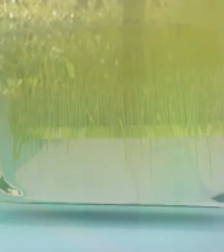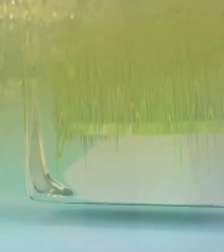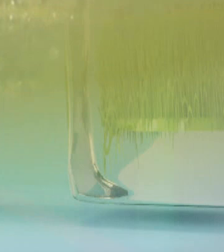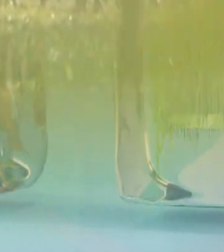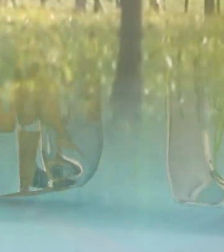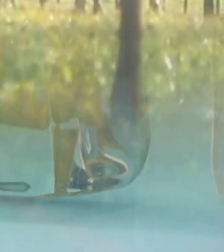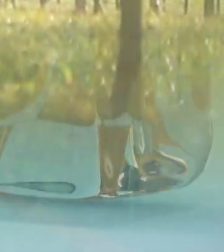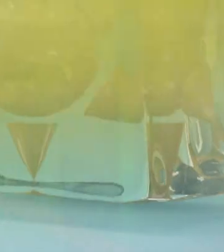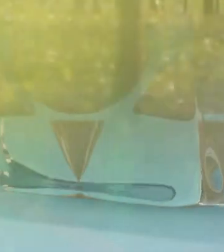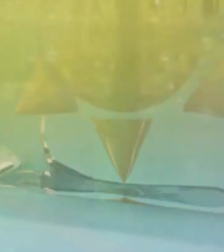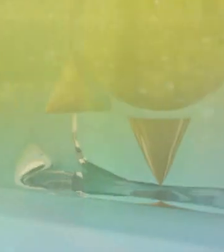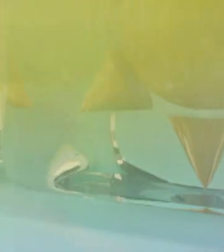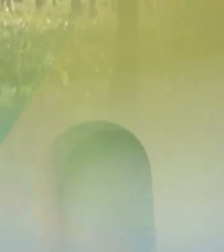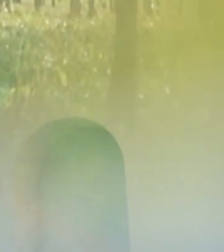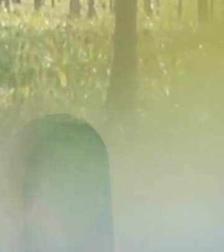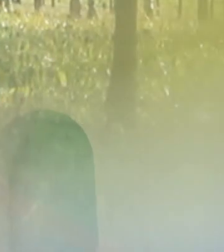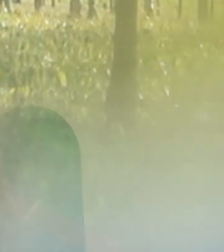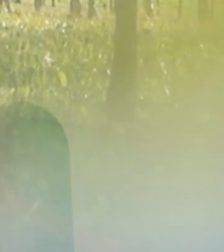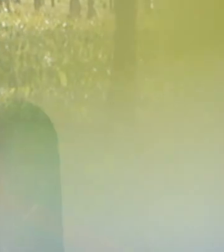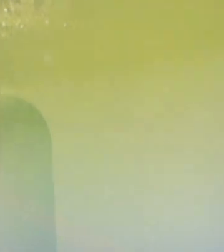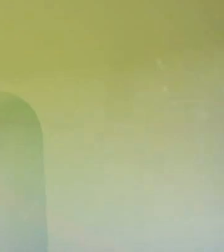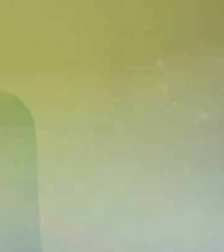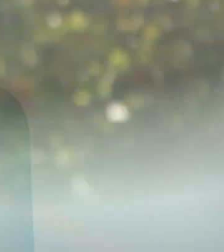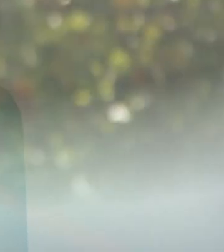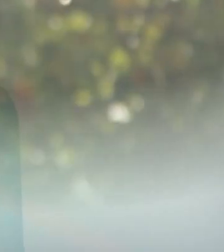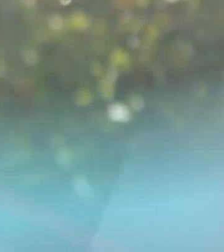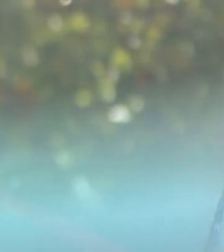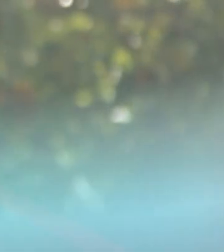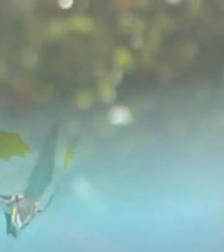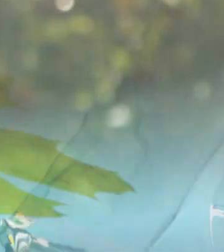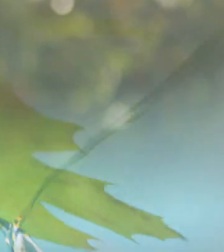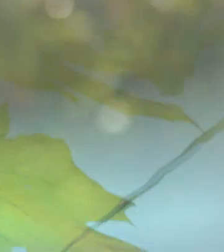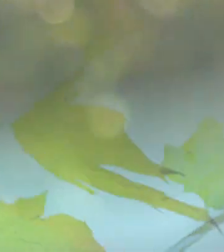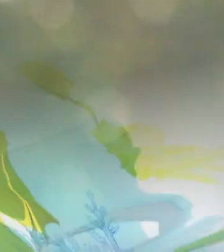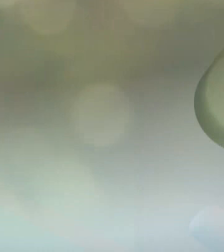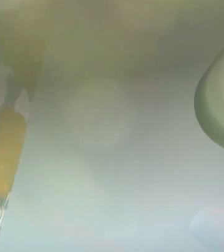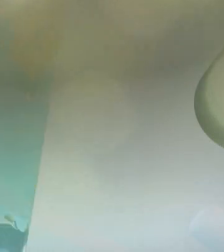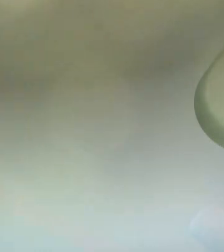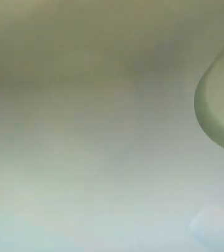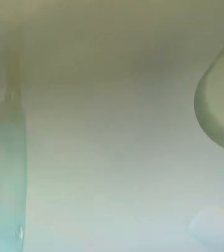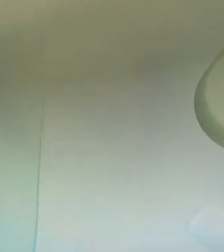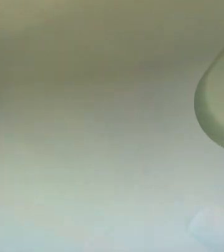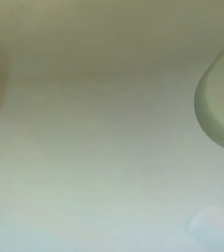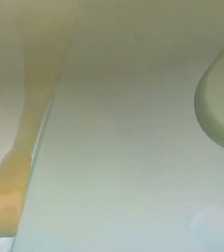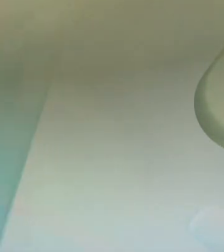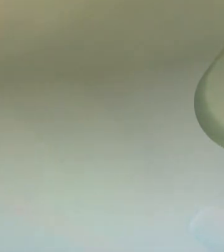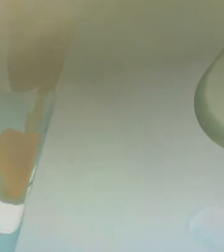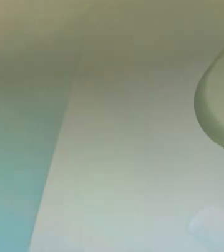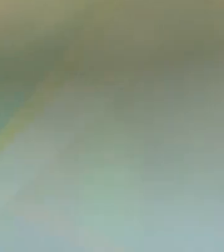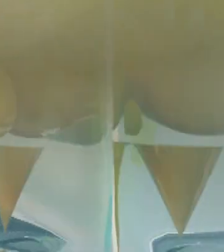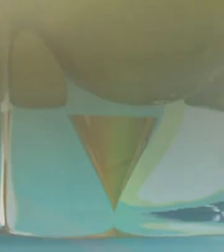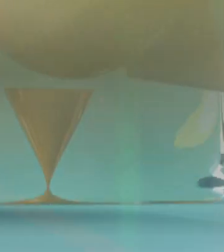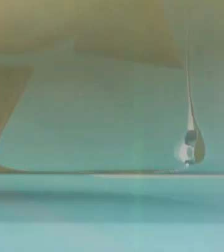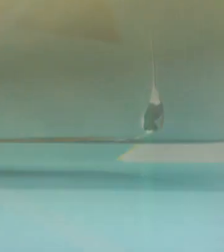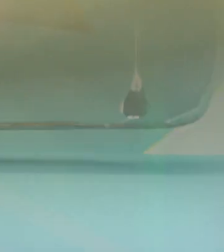і самаўдасканалення. Увесь дзень як ніколі будзе адчувацца радасць ад існавання і ўнутраная свабода. Да таго ж час